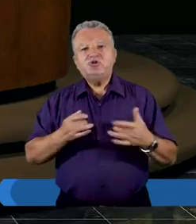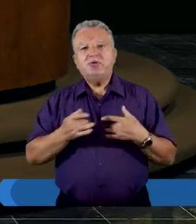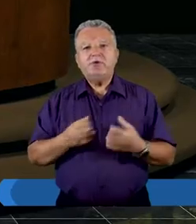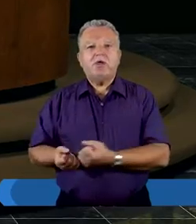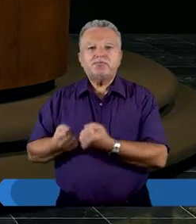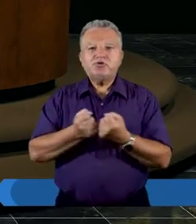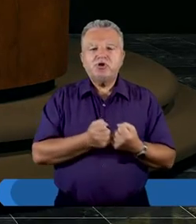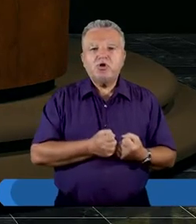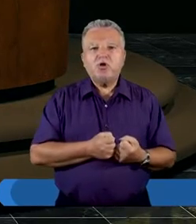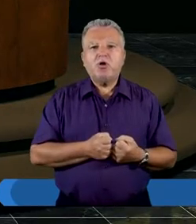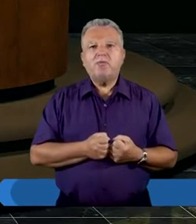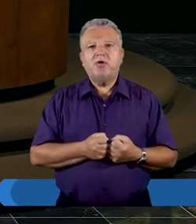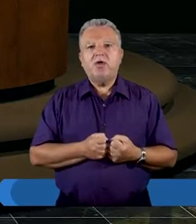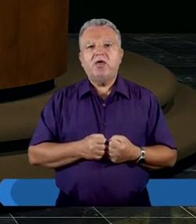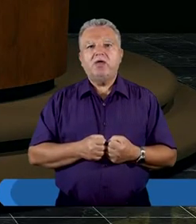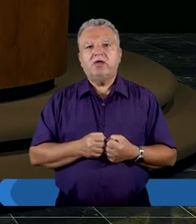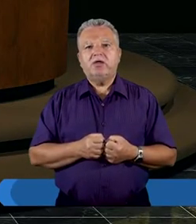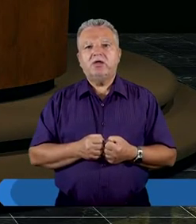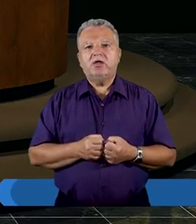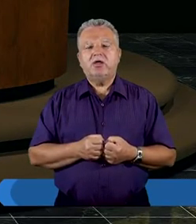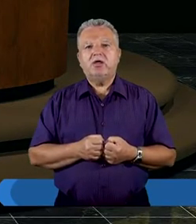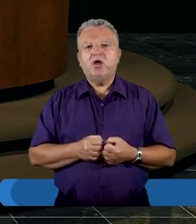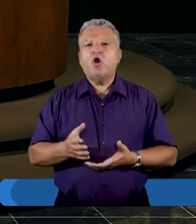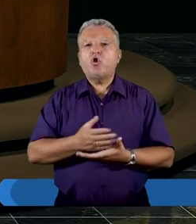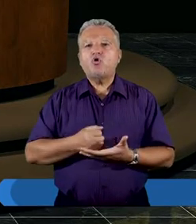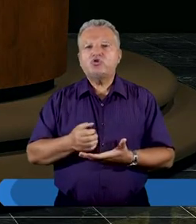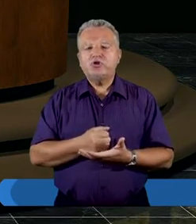i one są pewnym błogosławieństwem.